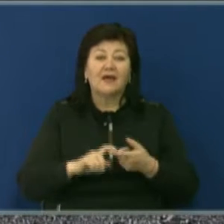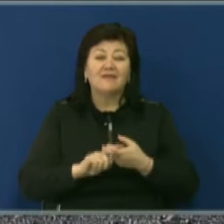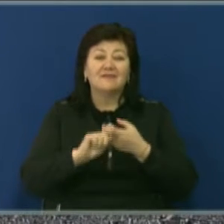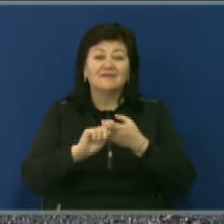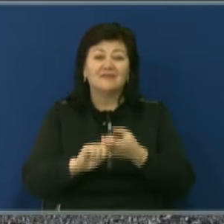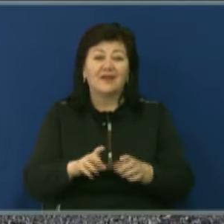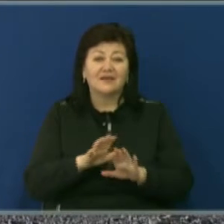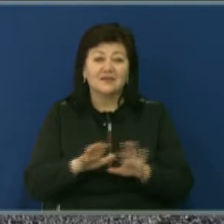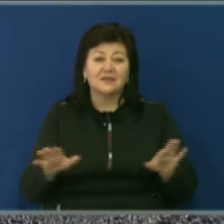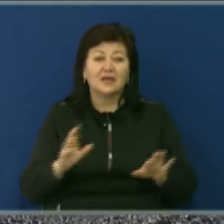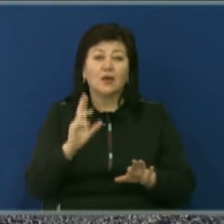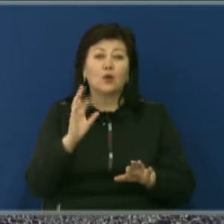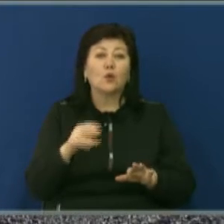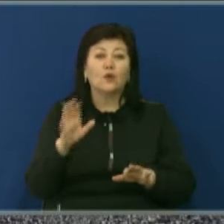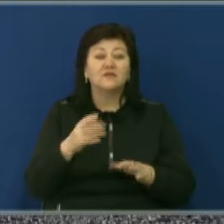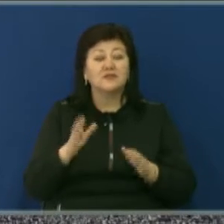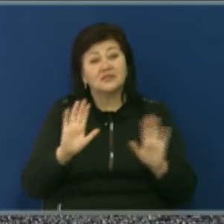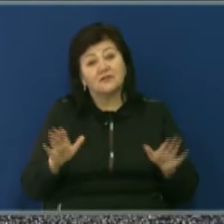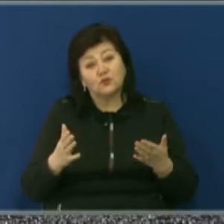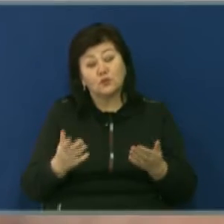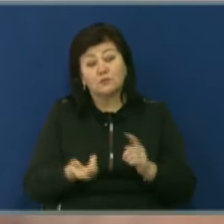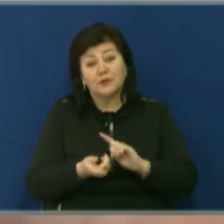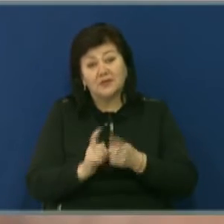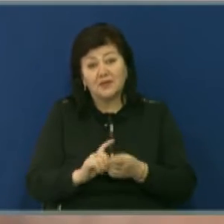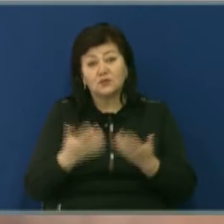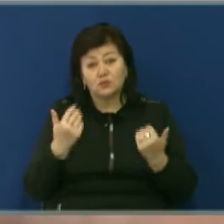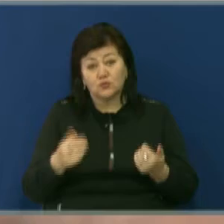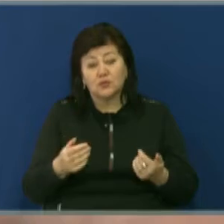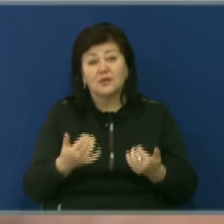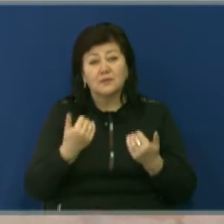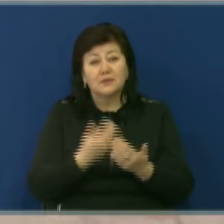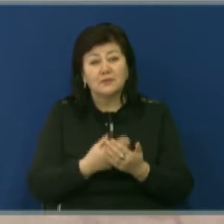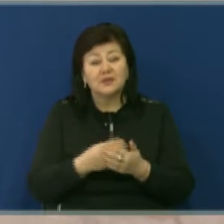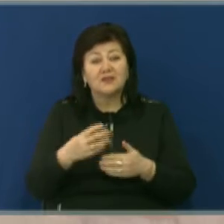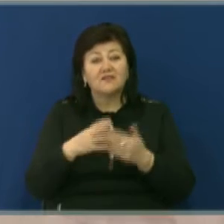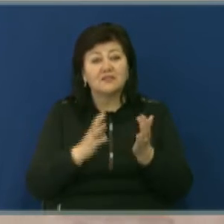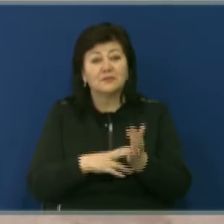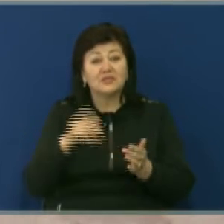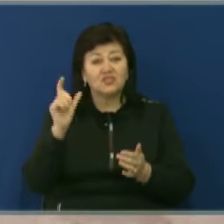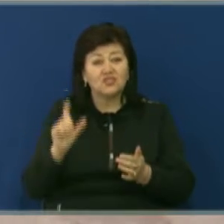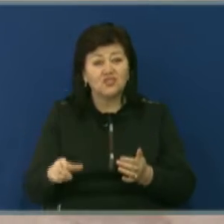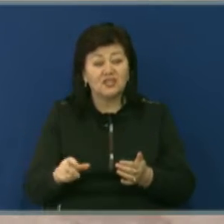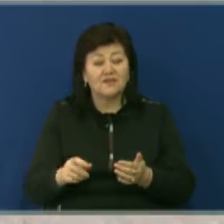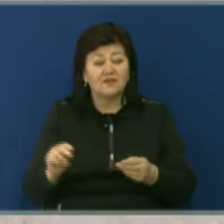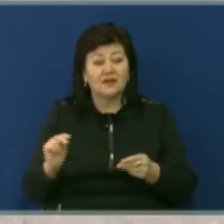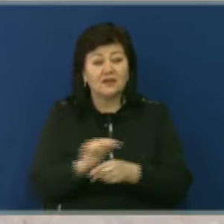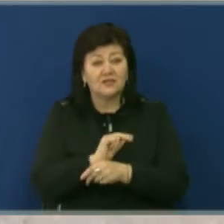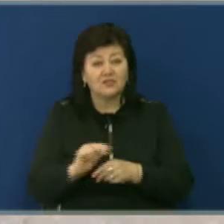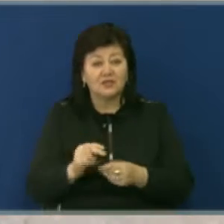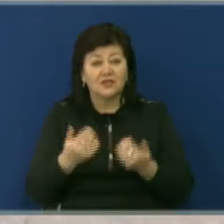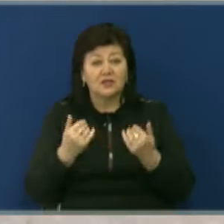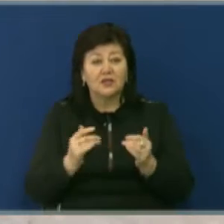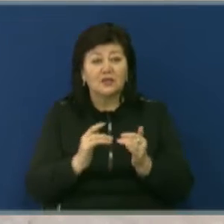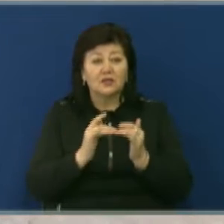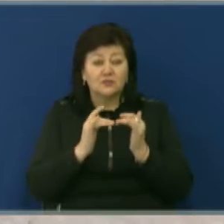инфекциясының таралуы өзгергенде қайта қаралуы мүмкін. Бүгінде COVID-19 жұқтырған науқастарды емдеуге арналған инфекция стационарларында